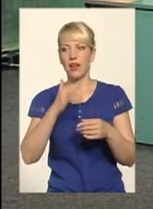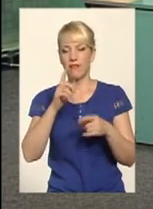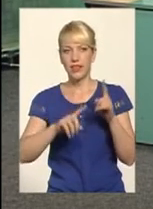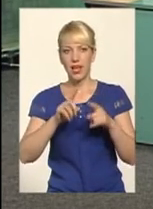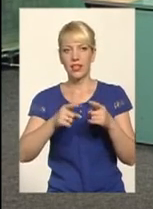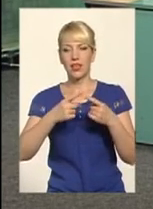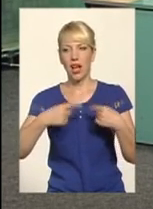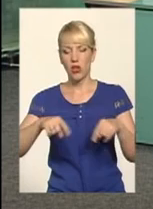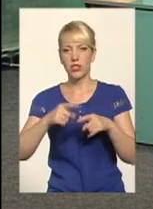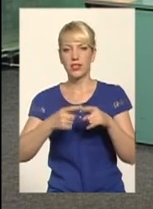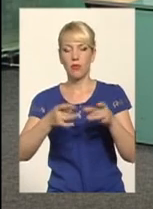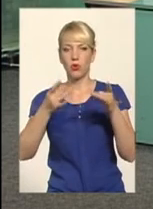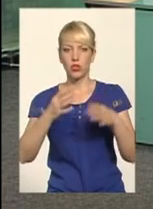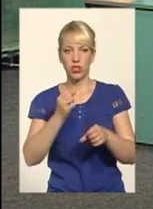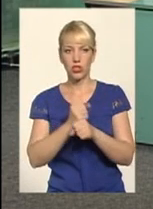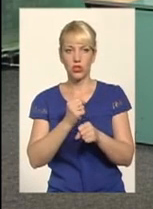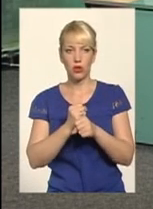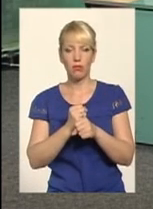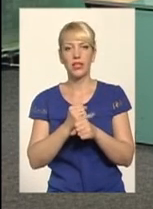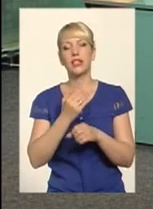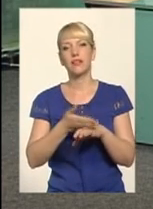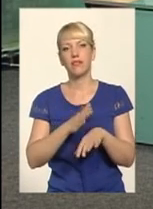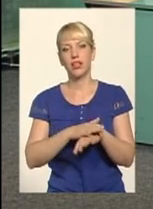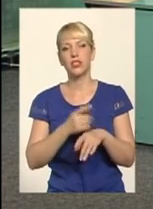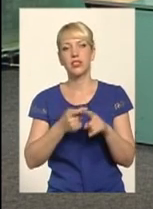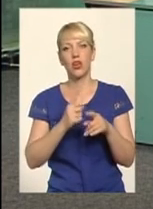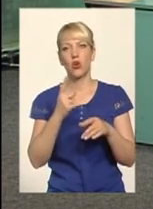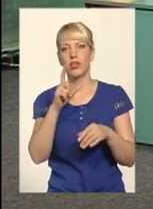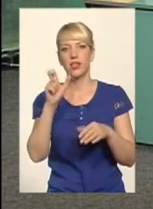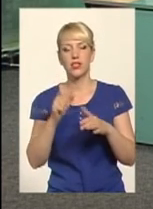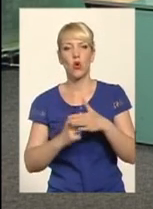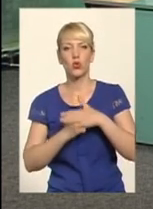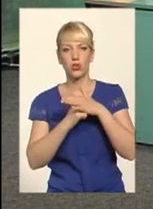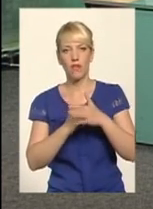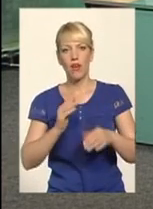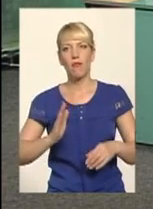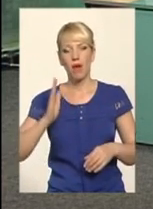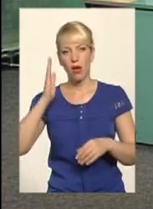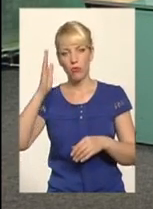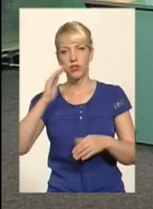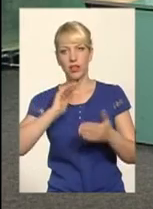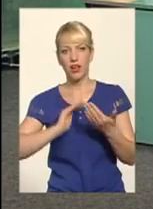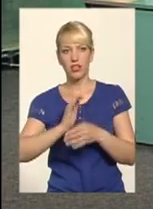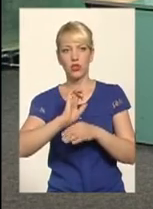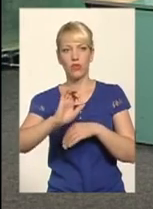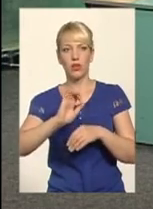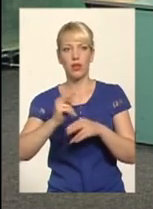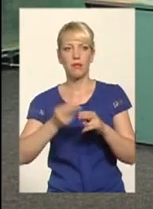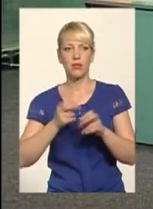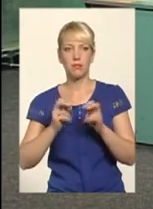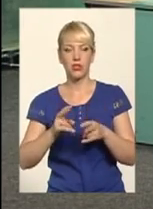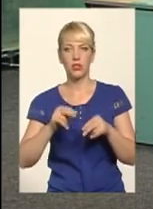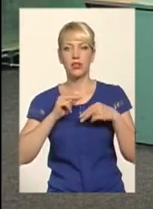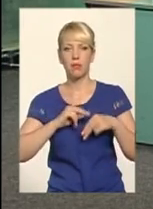зробити набагато простіше, в деяких важче, але це одна із основ в майбутньому якісного виробництва і безпечності